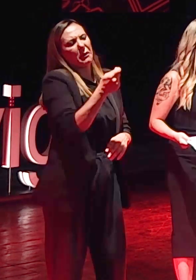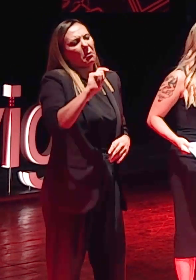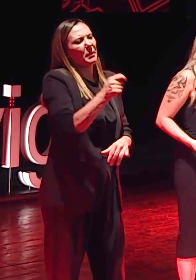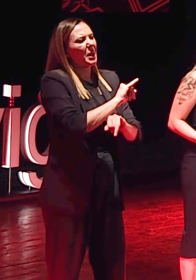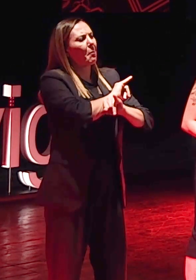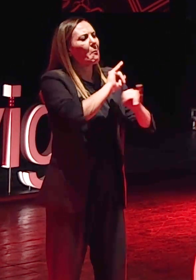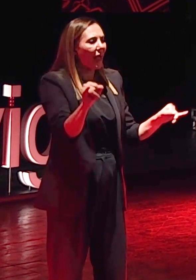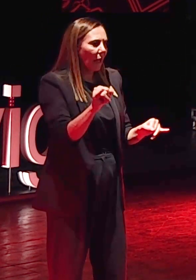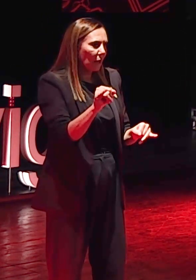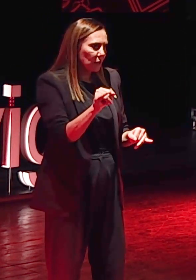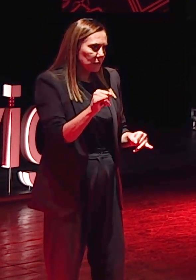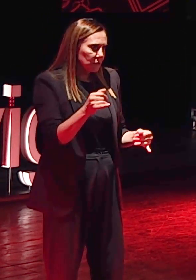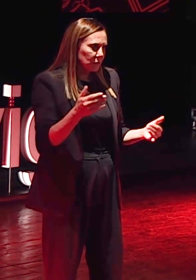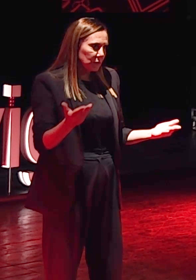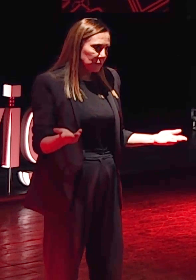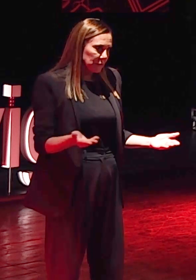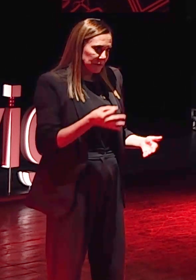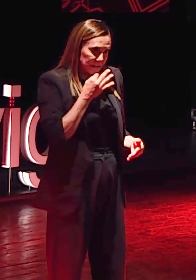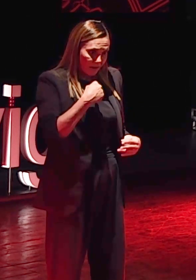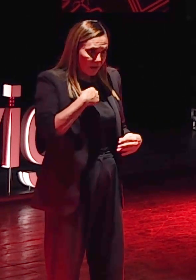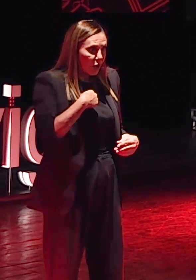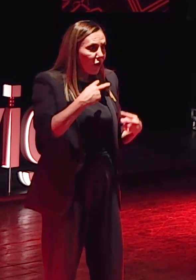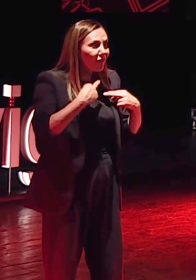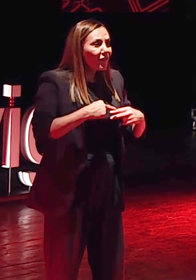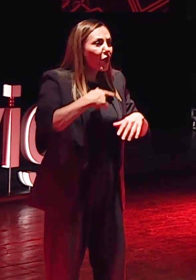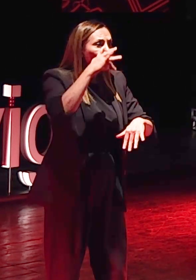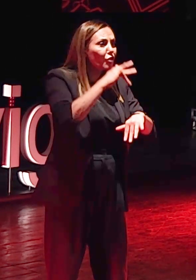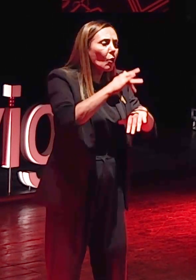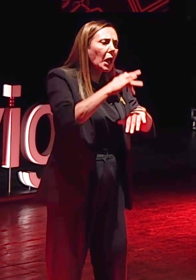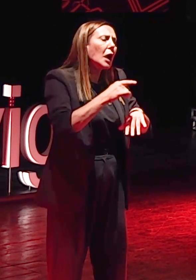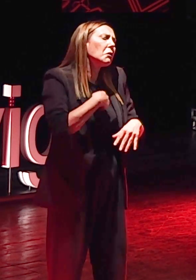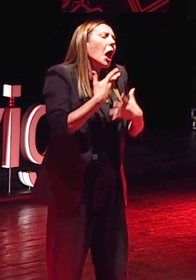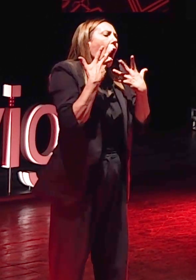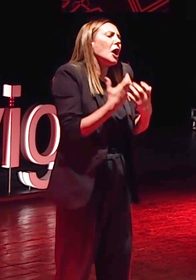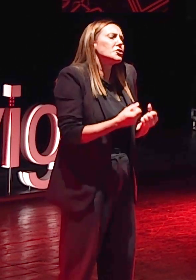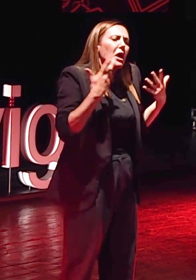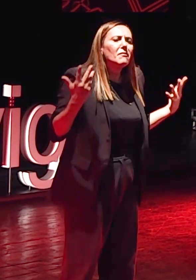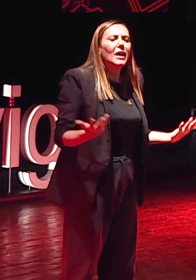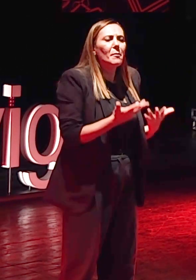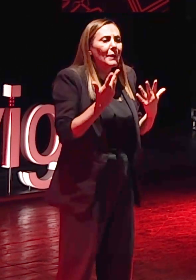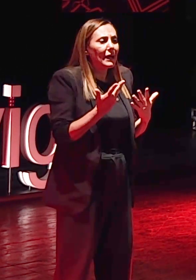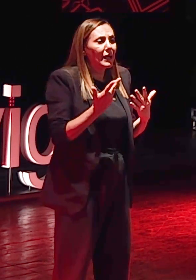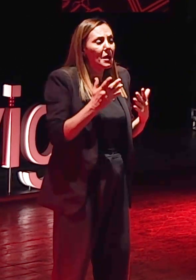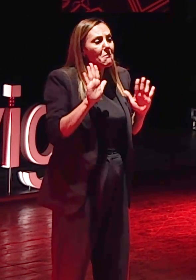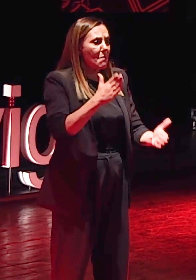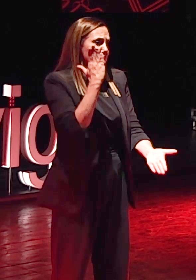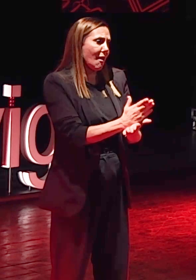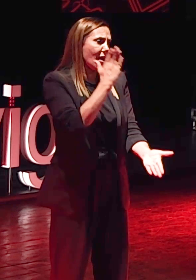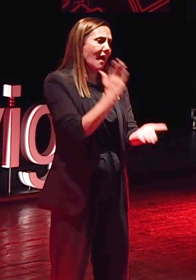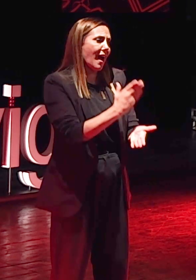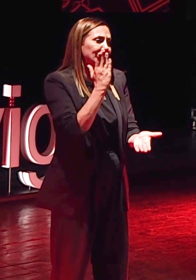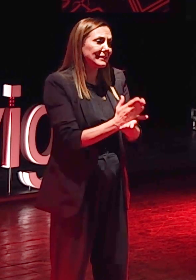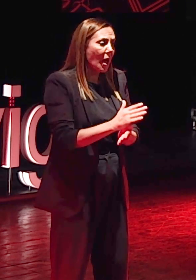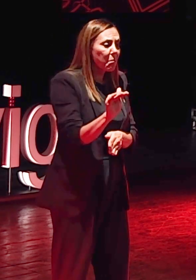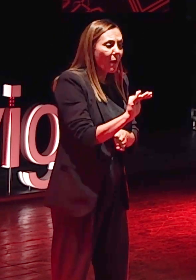procrastinando troo quello che ho vissuto io un po' lo accetto Ma nessun altro bambino deve vivere quello che ho